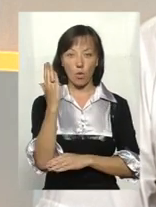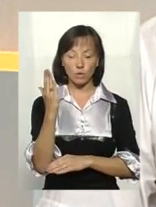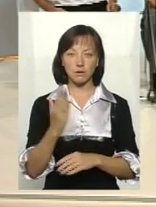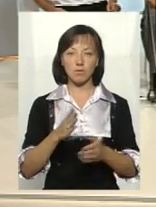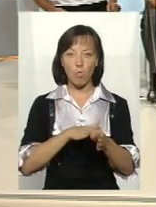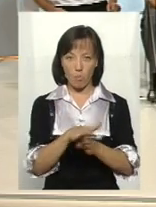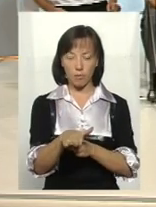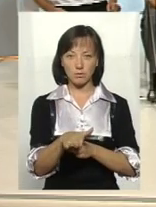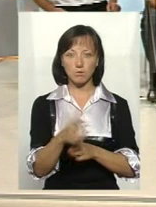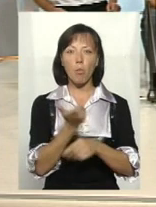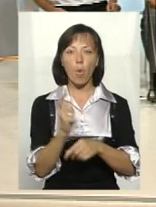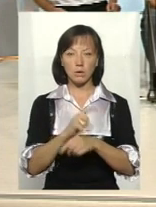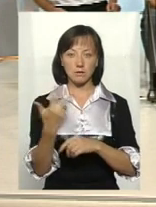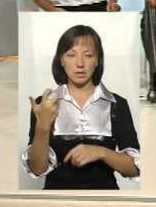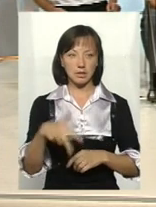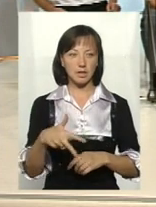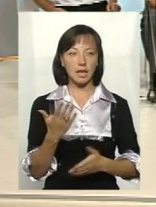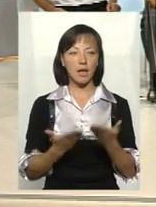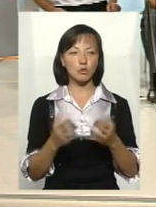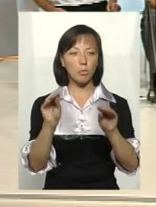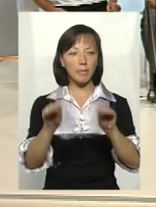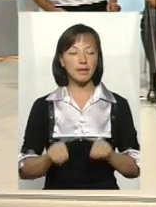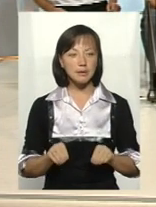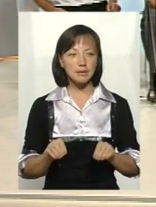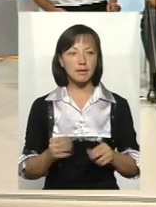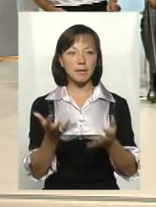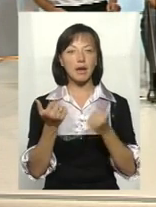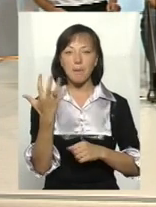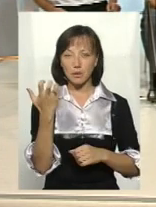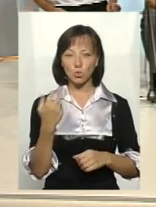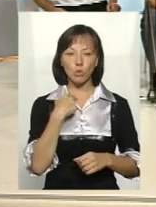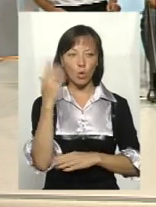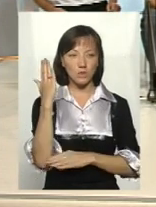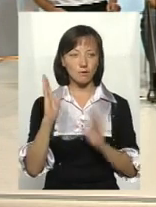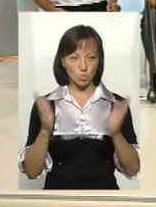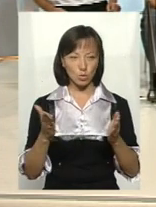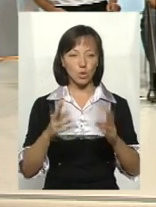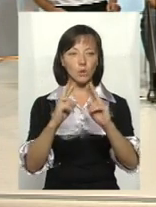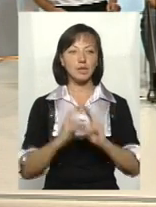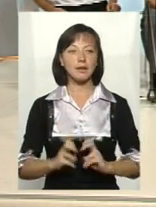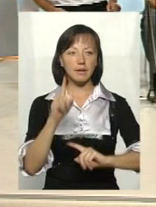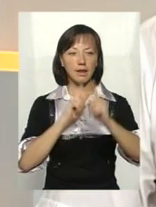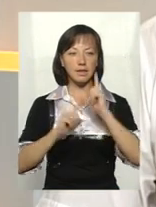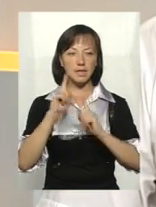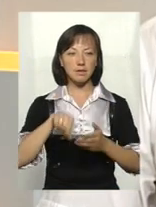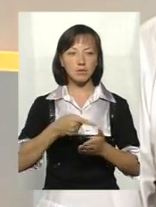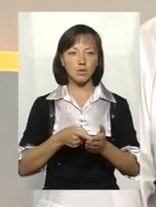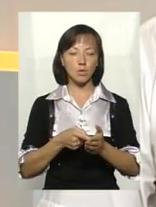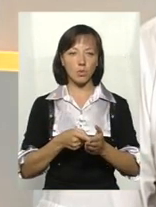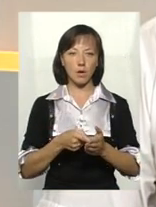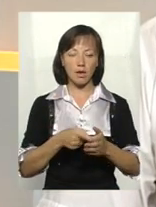понад 330. Якщо петиція набере 500 голосів, будуть розглядати на сесії міської